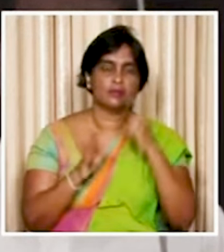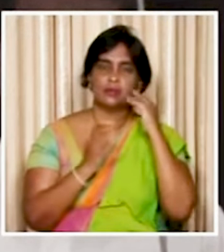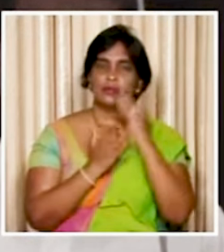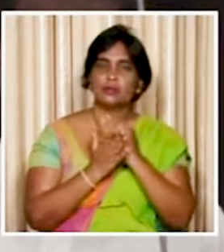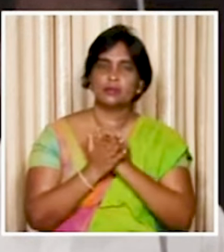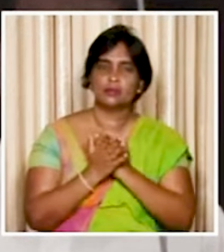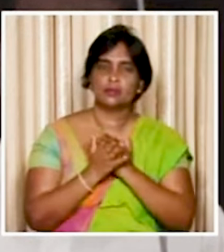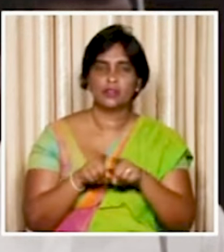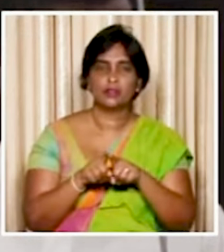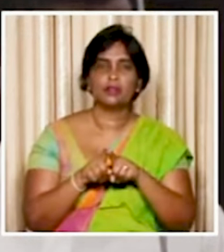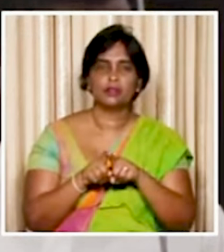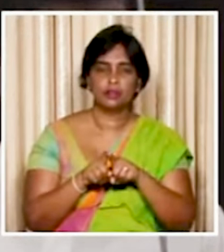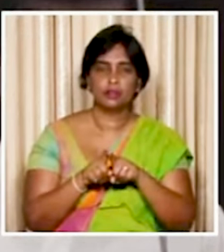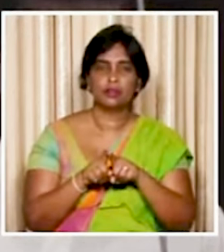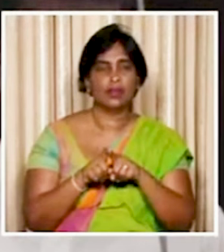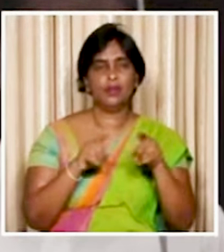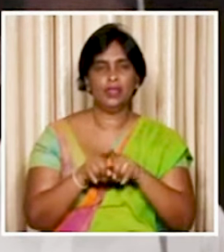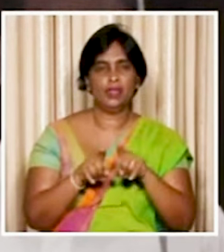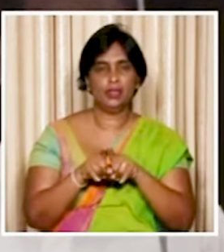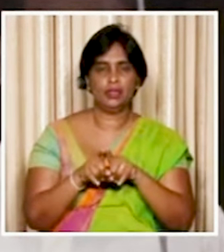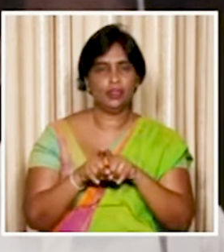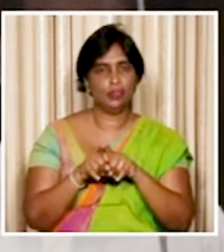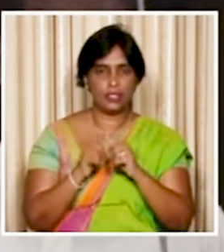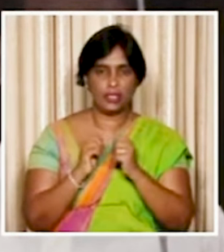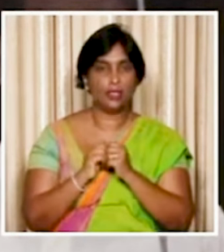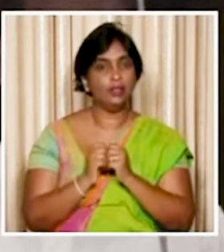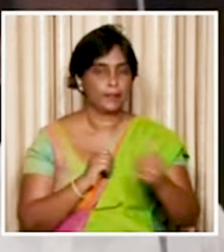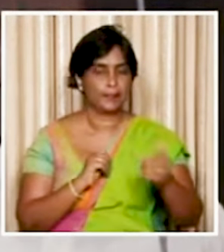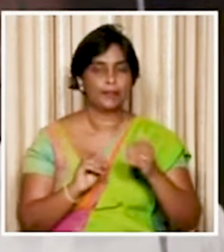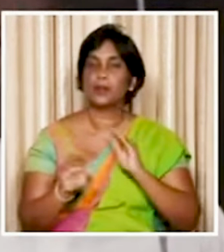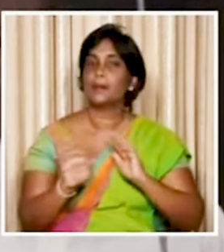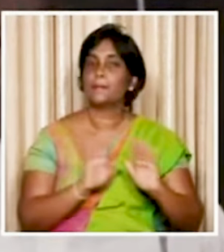எனது கருத்தாக இருக்கிறது. தொடர்ச்சியாக இருந்த